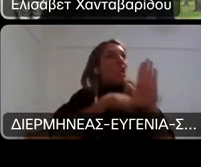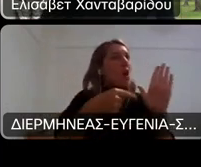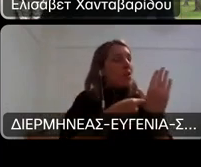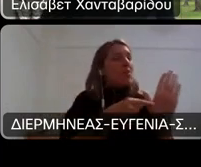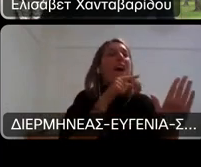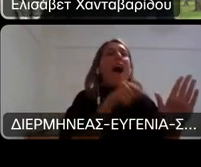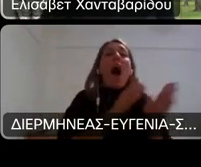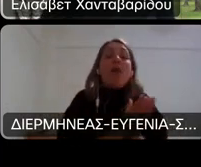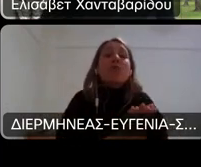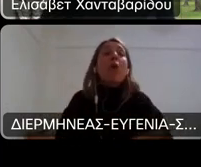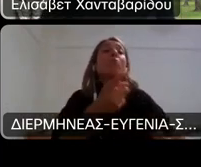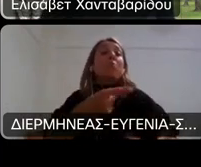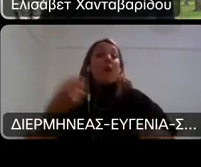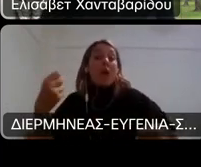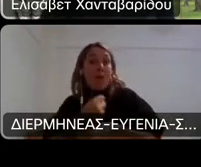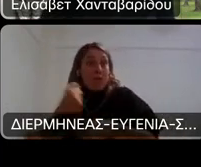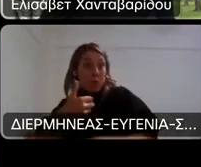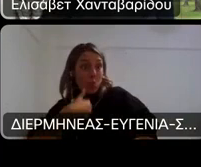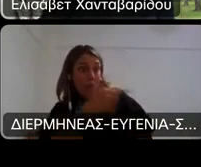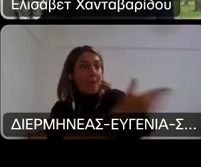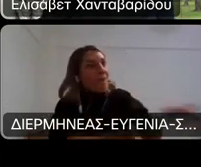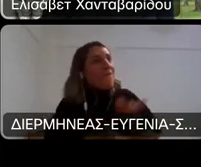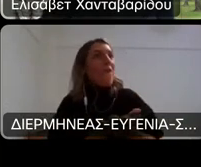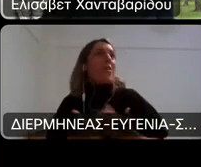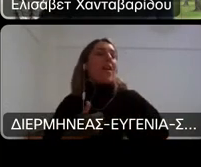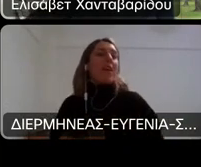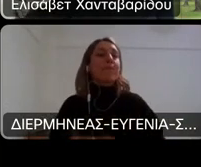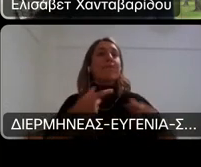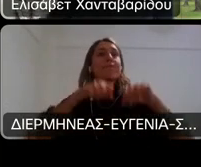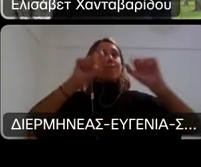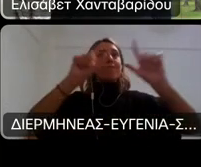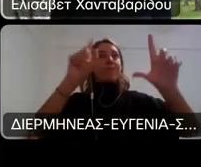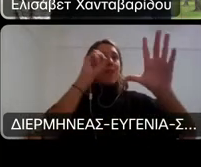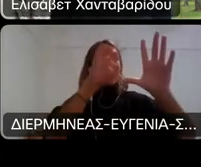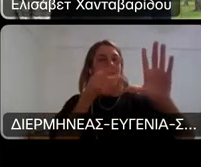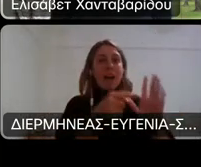χρησιμεύουν ως μπούσουλα στο επάγγελμά μας. Σας έχω στην επόμενη διαφάνεια